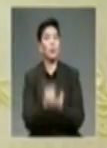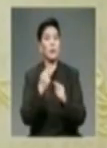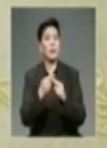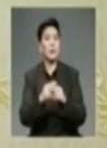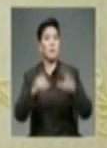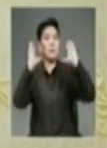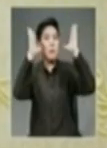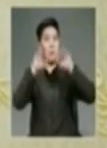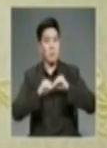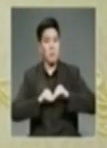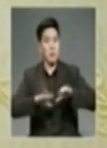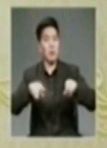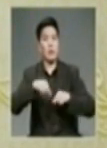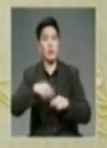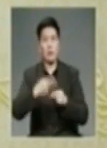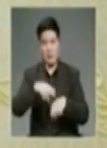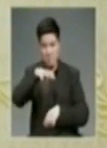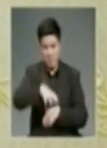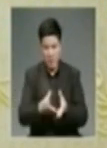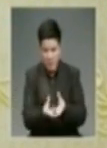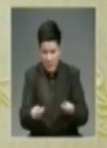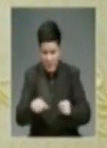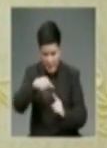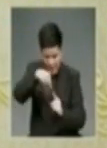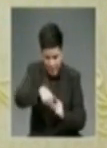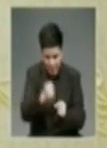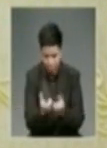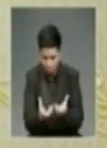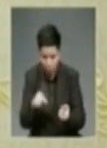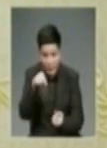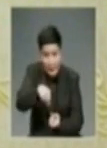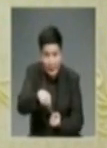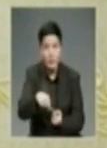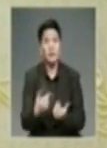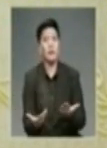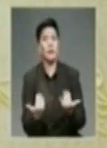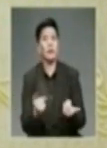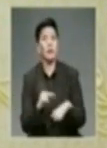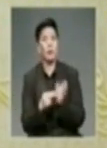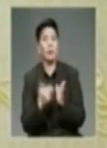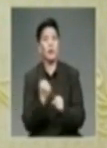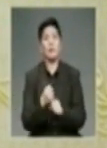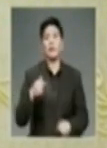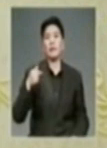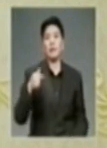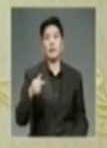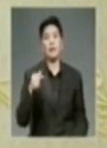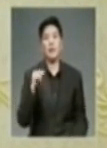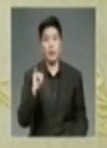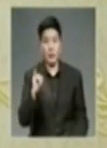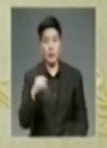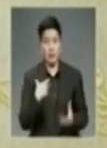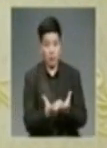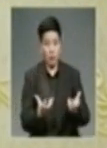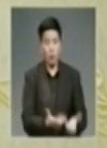งให้กับแหล่งพื้นที่ที่ผลิตสินค้าเหล่านั้นอีกด้วยนะครับนอกจากนั้นยังได้มีการจัดทำ GI สำหรับผลิตภัณฑ์ที่ส่ง